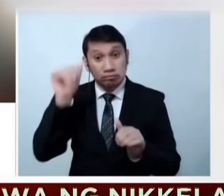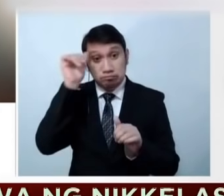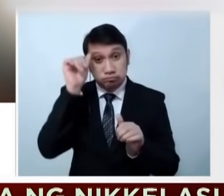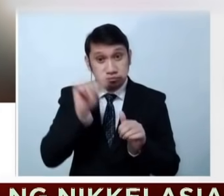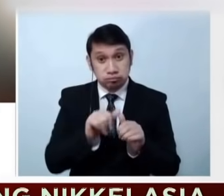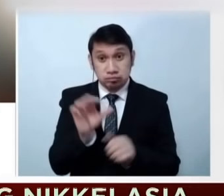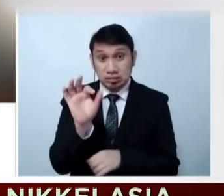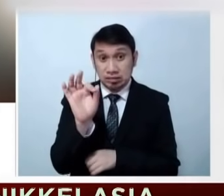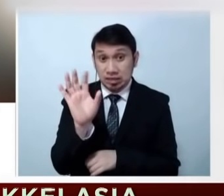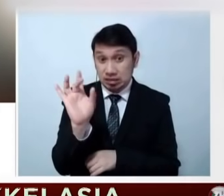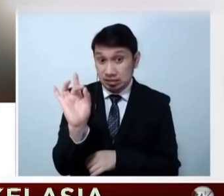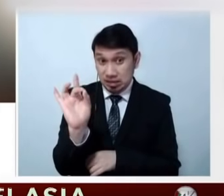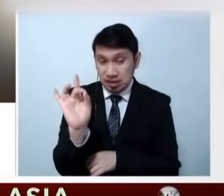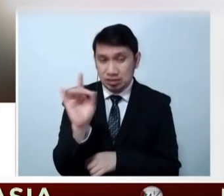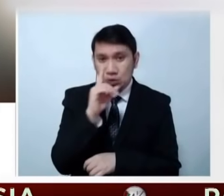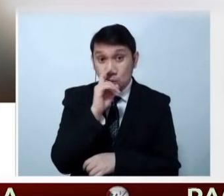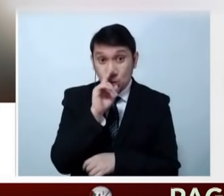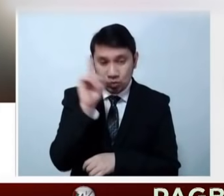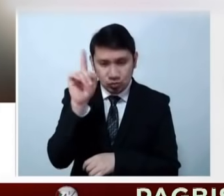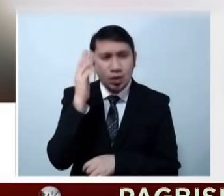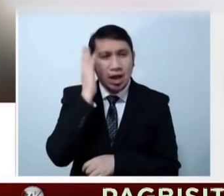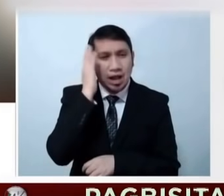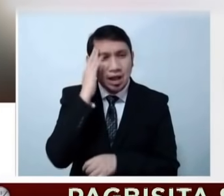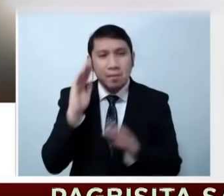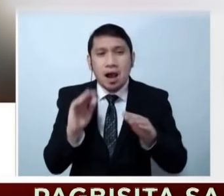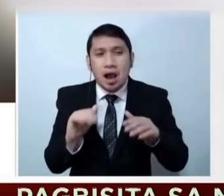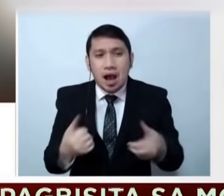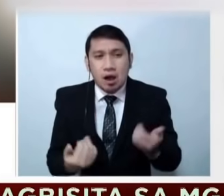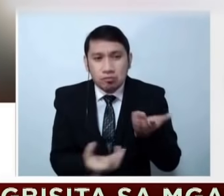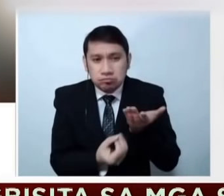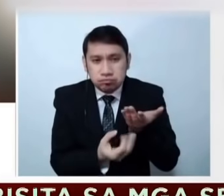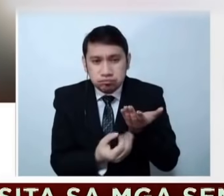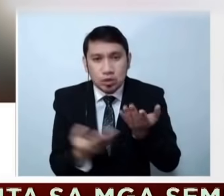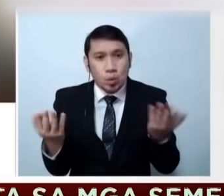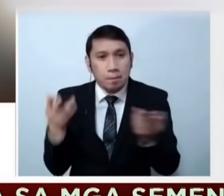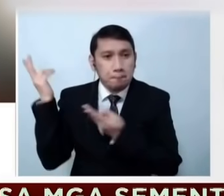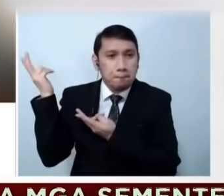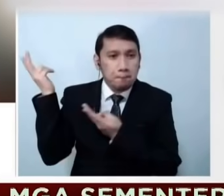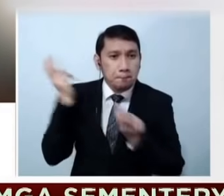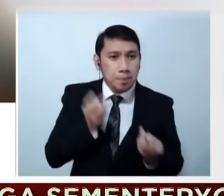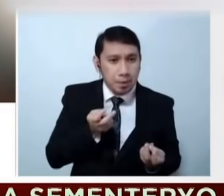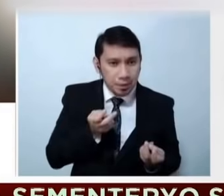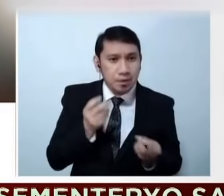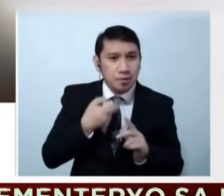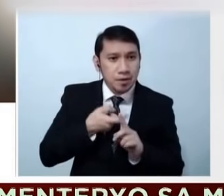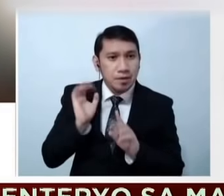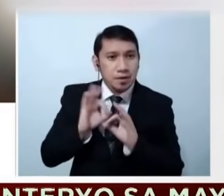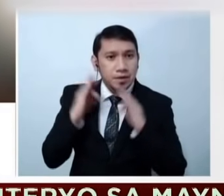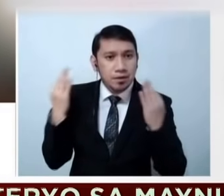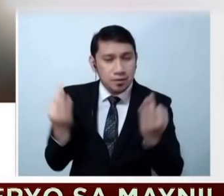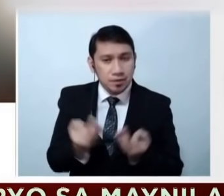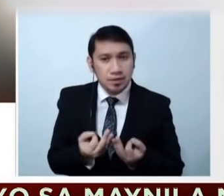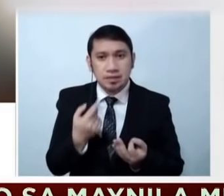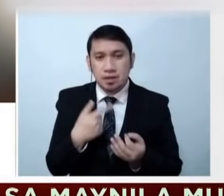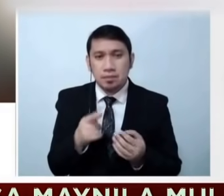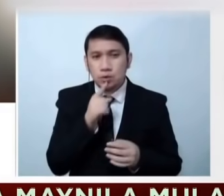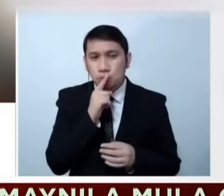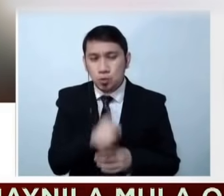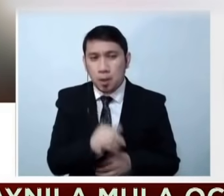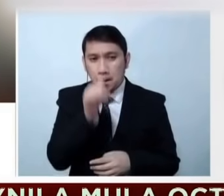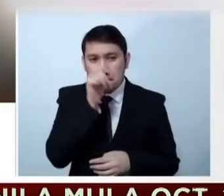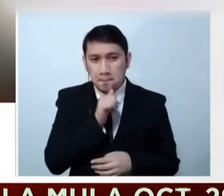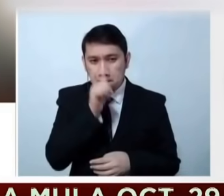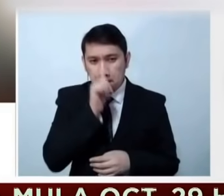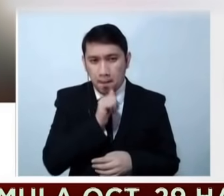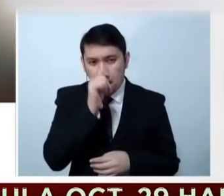98-year-old na si Apong Toyang ang recipe na minanapa sa kanyang biyanan. Kwento ng pamilya, mabusisi at matagal ang proseso